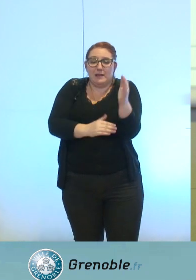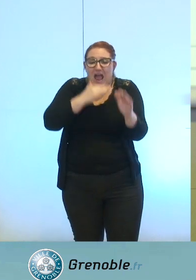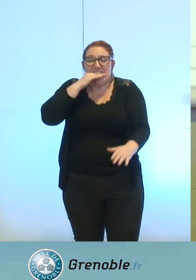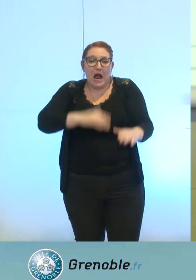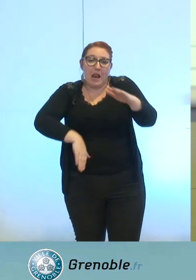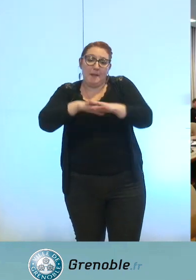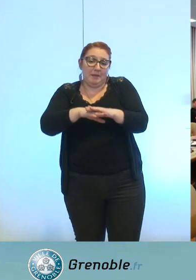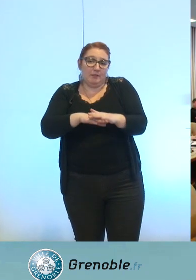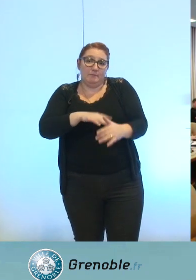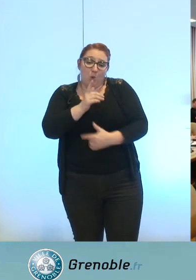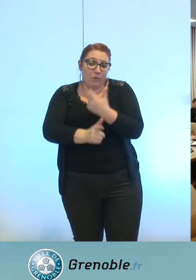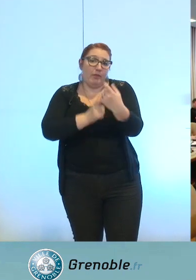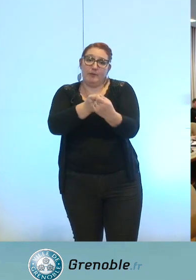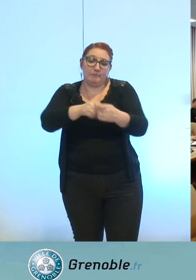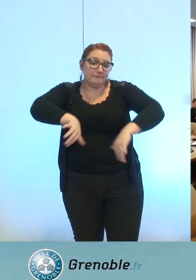vous